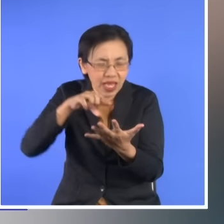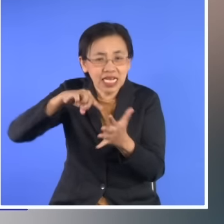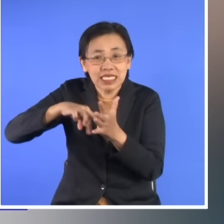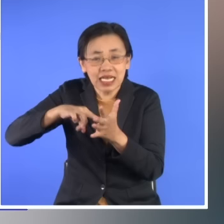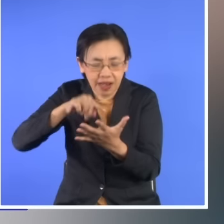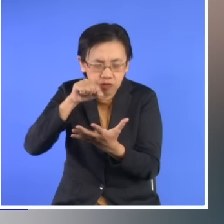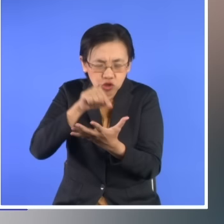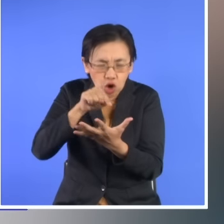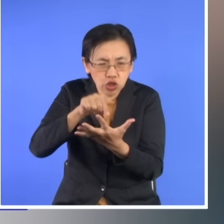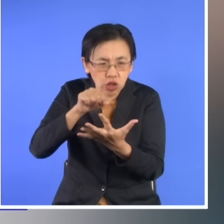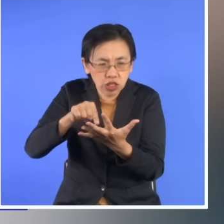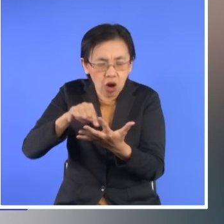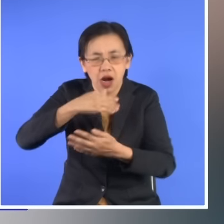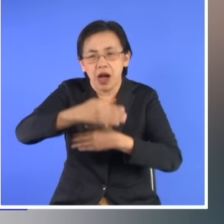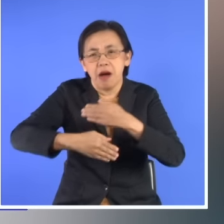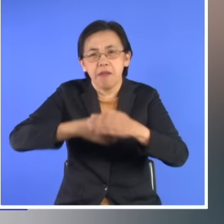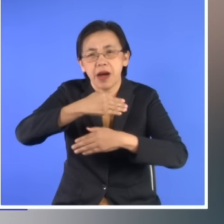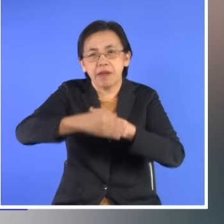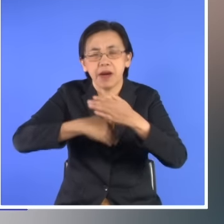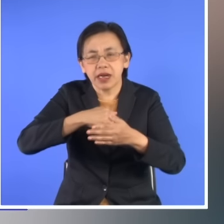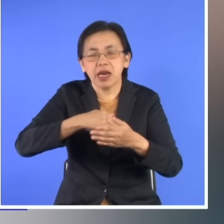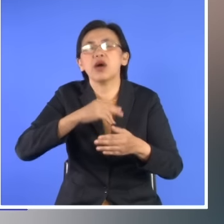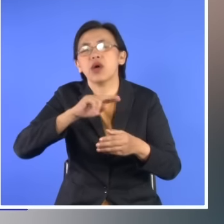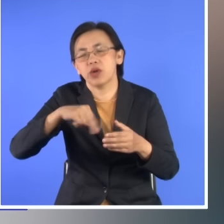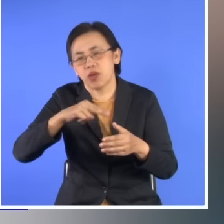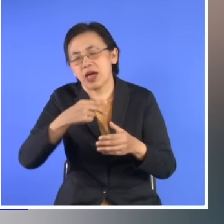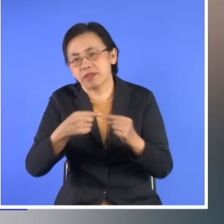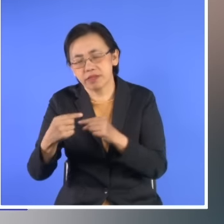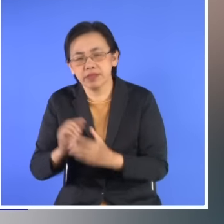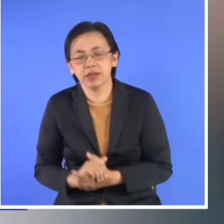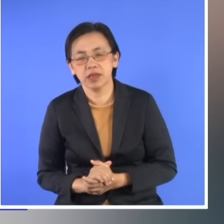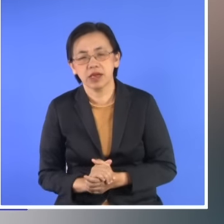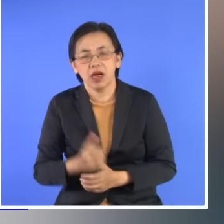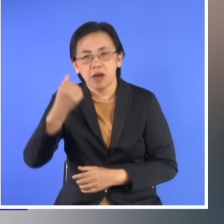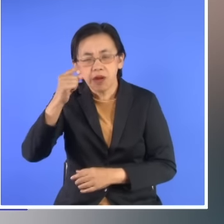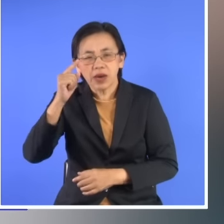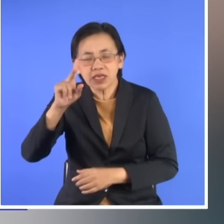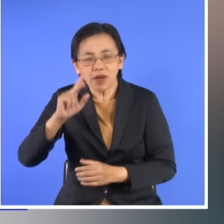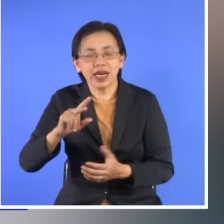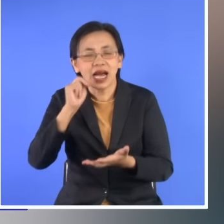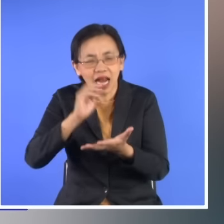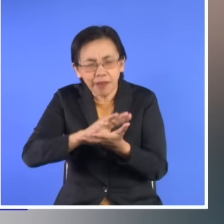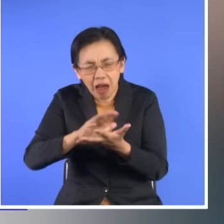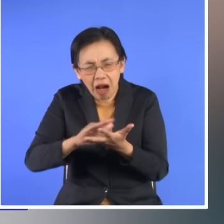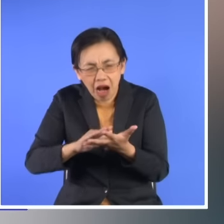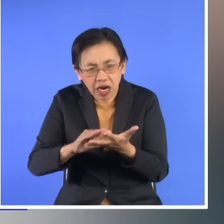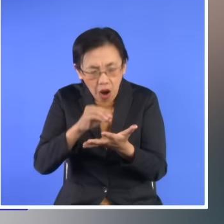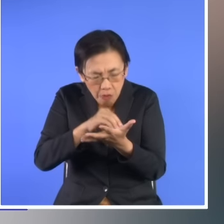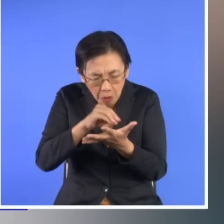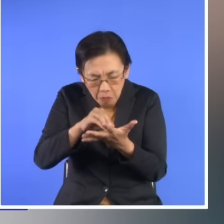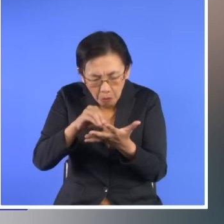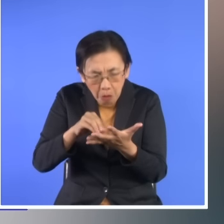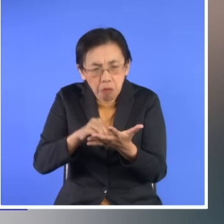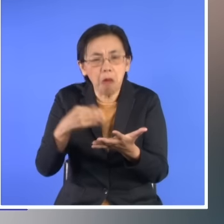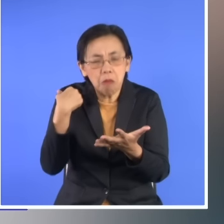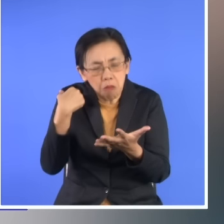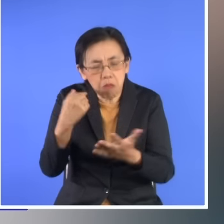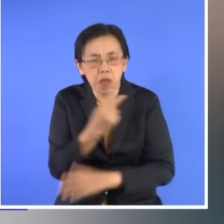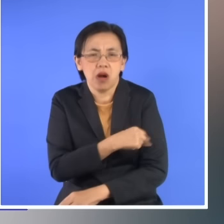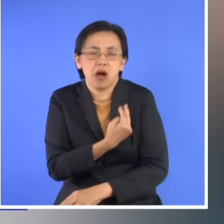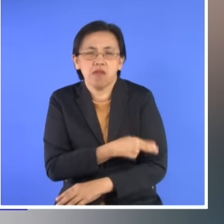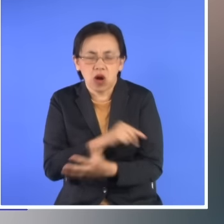ก็ใช้ผ้าพันธุ์เมือให้กลับไปดูแลอาการที่บ้านพอวันที่ 2กลับมาก็ไปล้างแผลแต่พบว่ายังมีตุ่มนี่พองเกิดขึ้นอีกหมอก็เลยต้อง